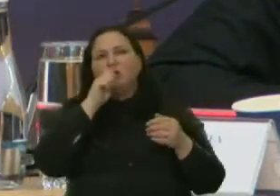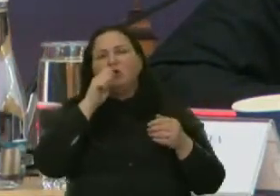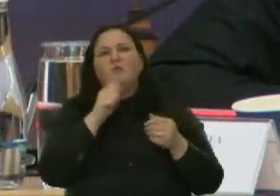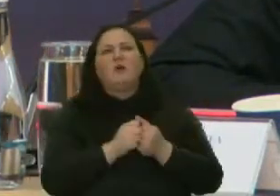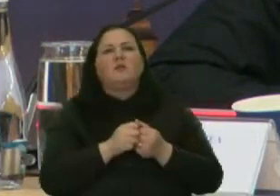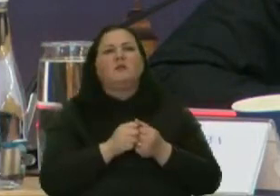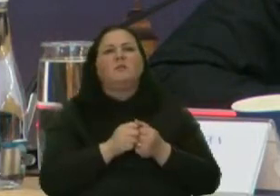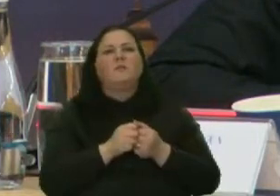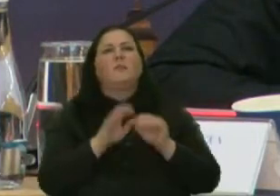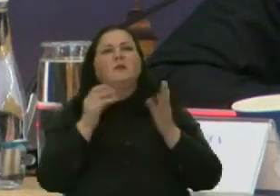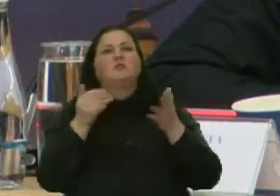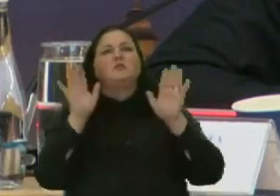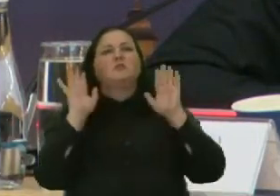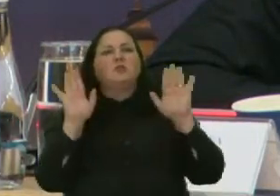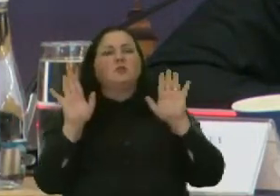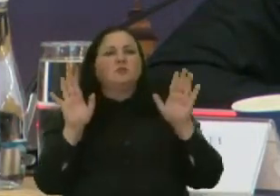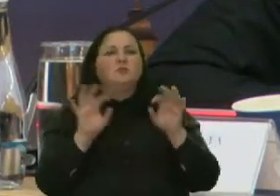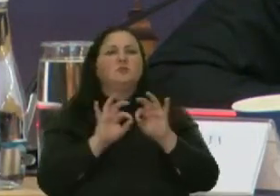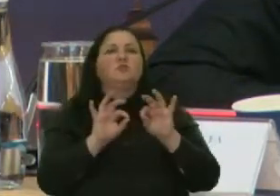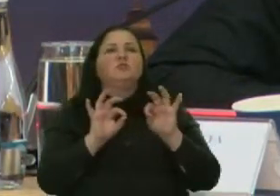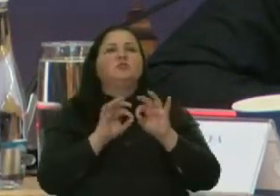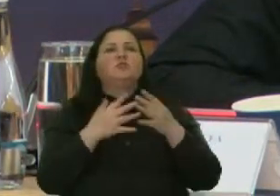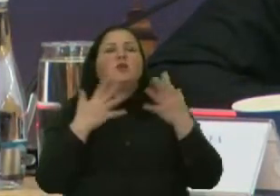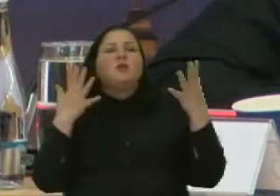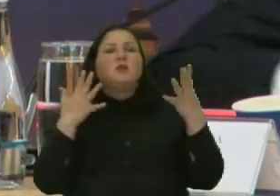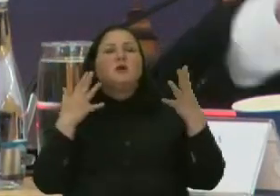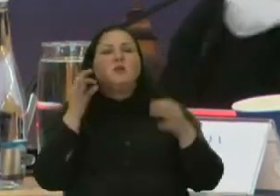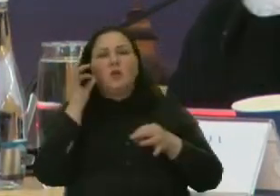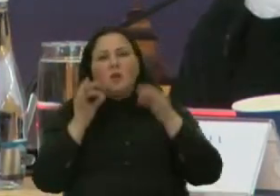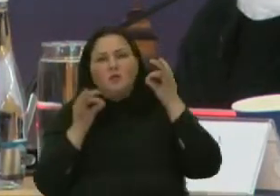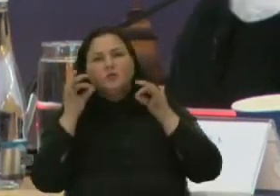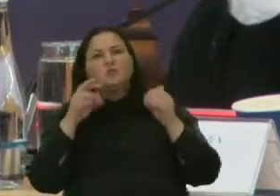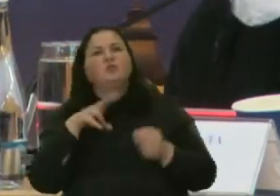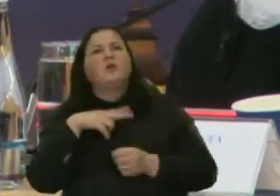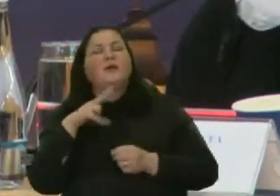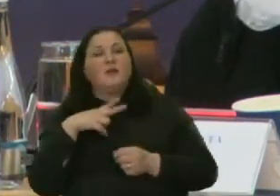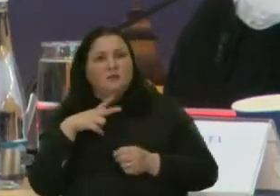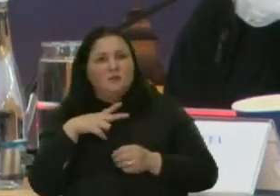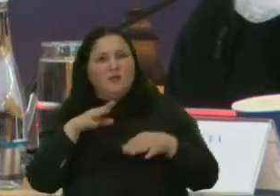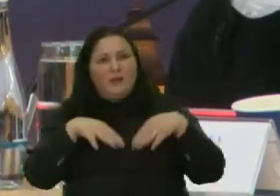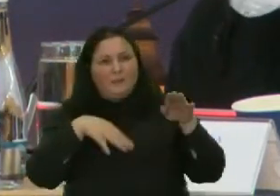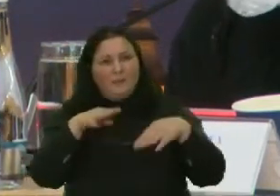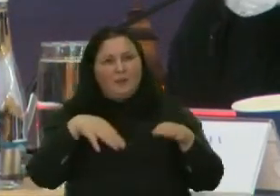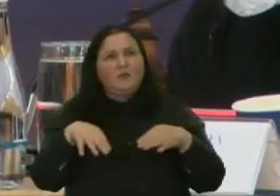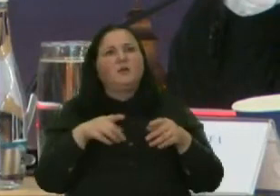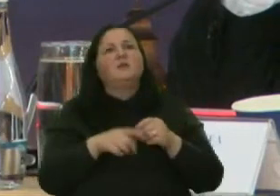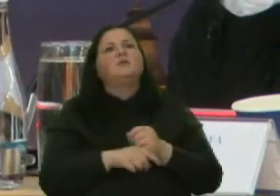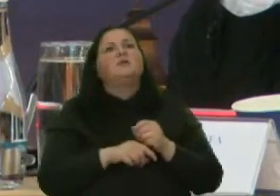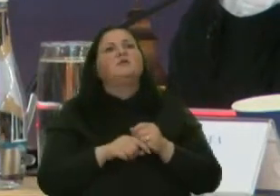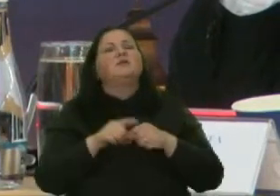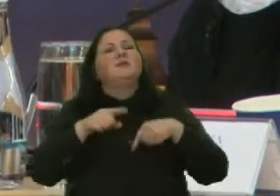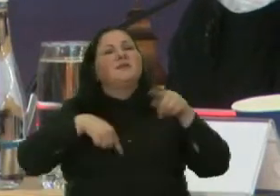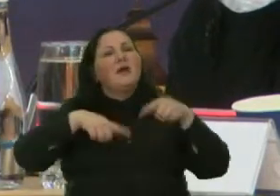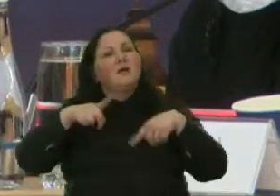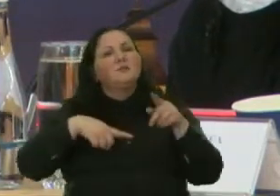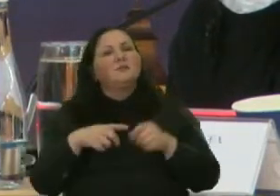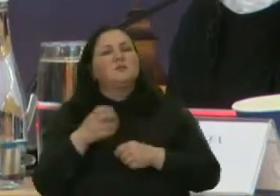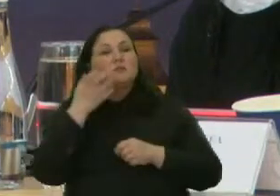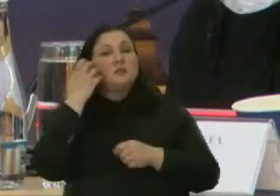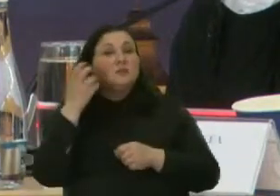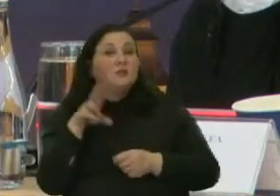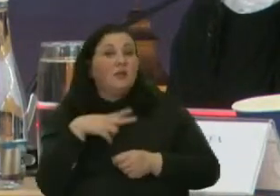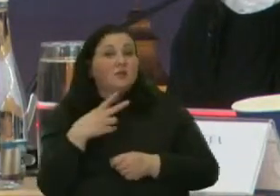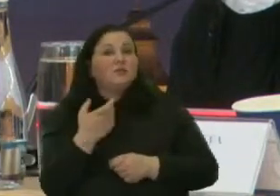și și atunci evident că studiul există la Ministerul Transporturilor la compania de specialitate când există